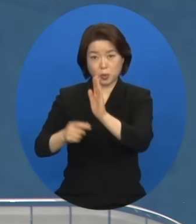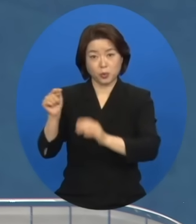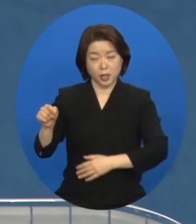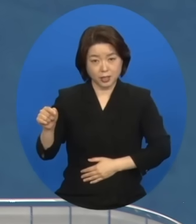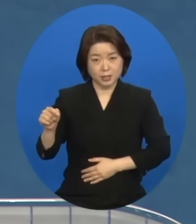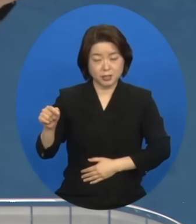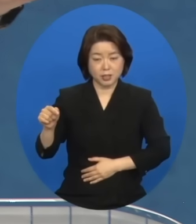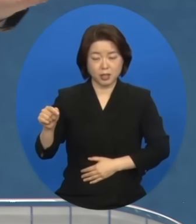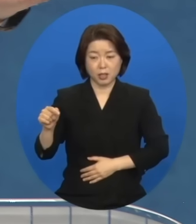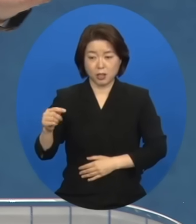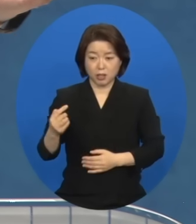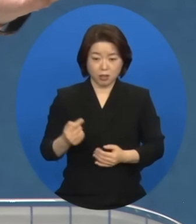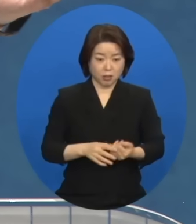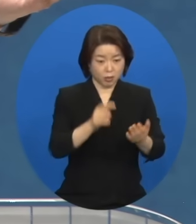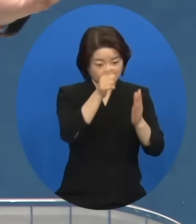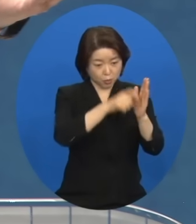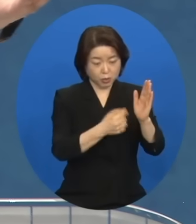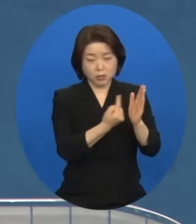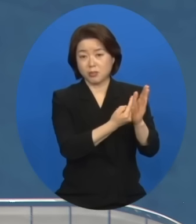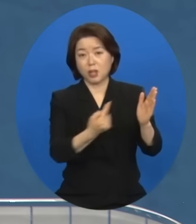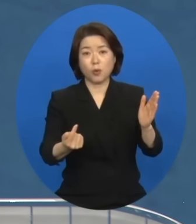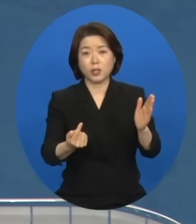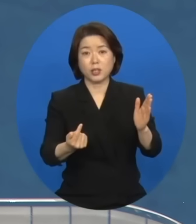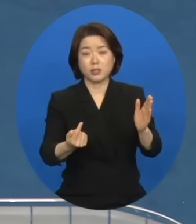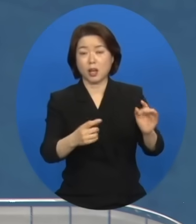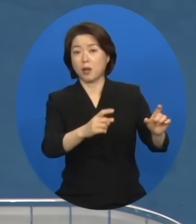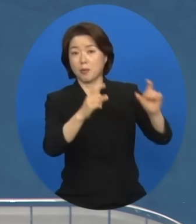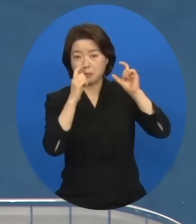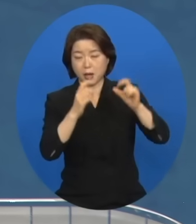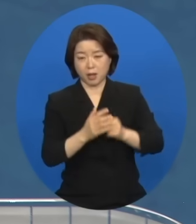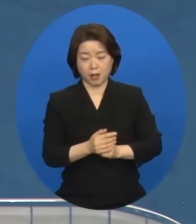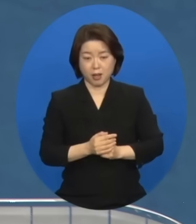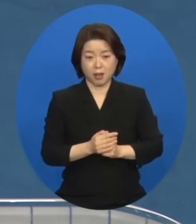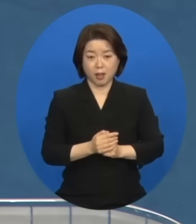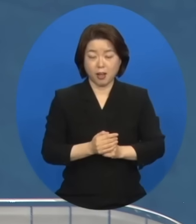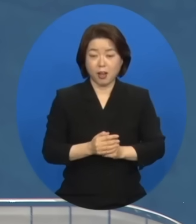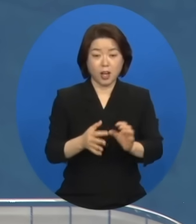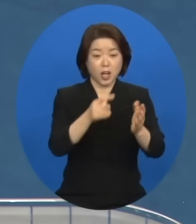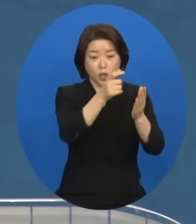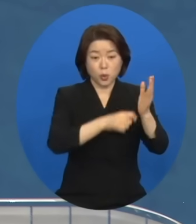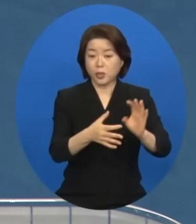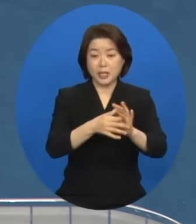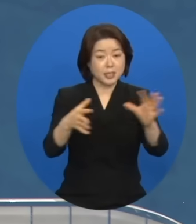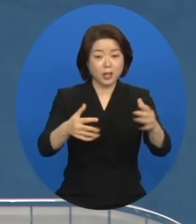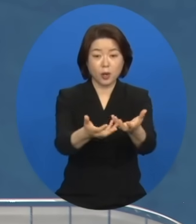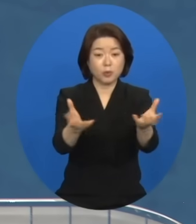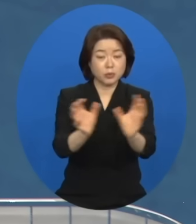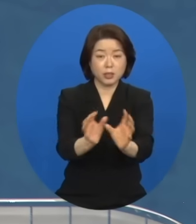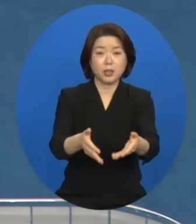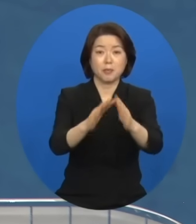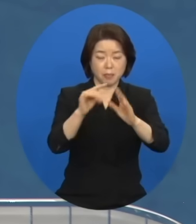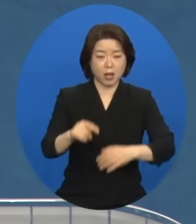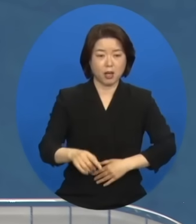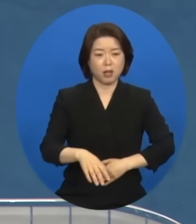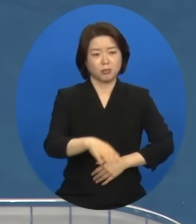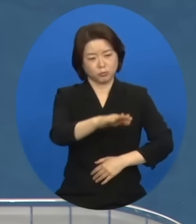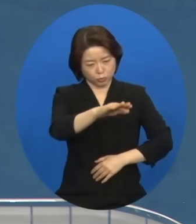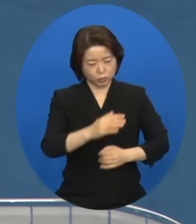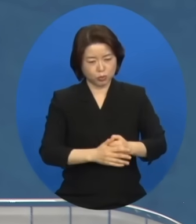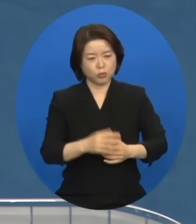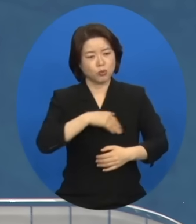교단에서 나가야 된다는 통보가 왔습니다. 초교파 단체를 만들었기 때문에 당신은 우리 교단에서 나가야